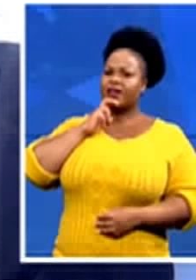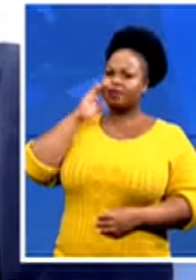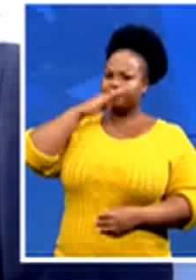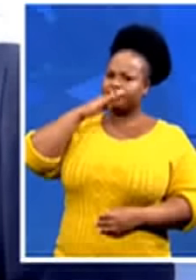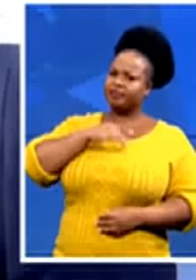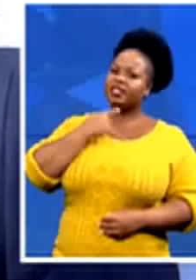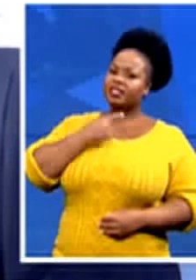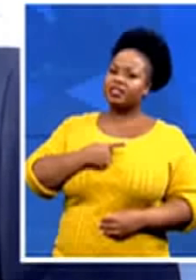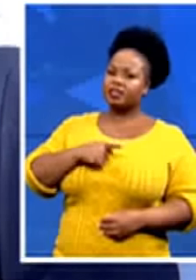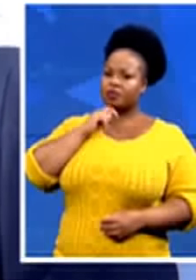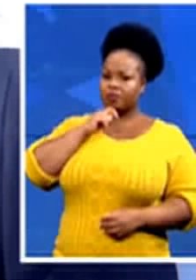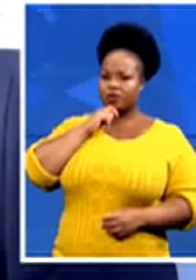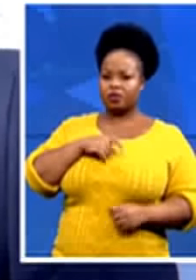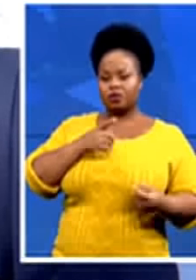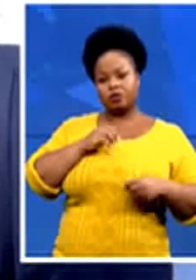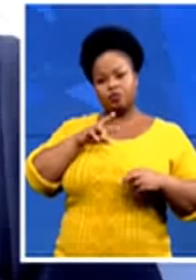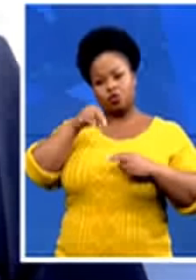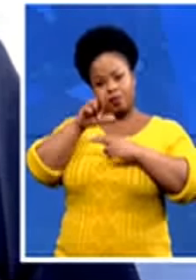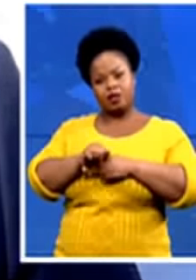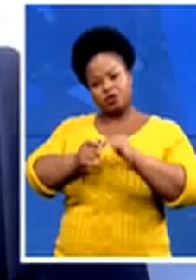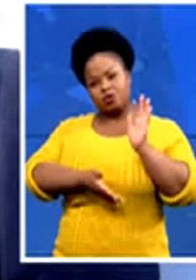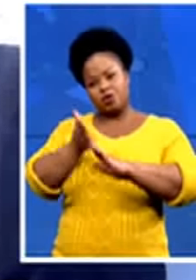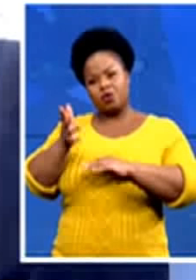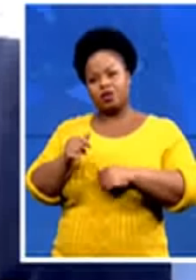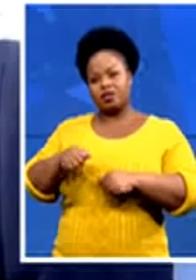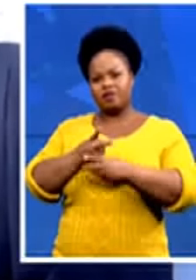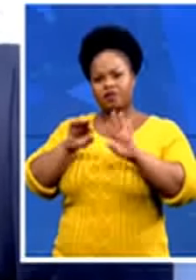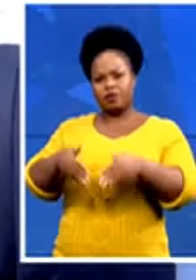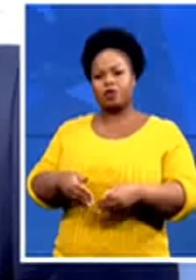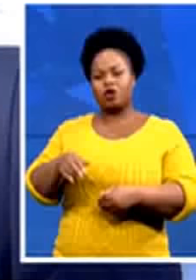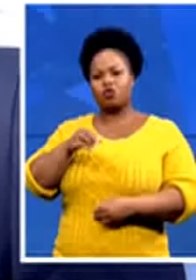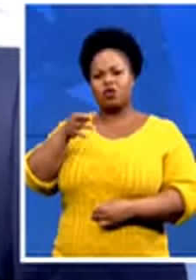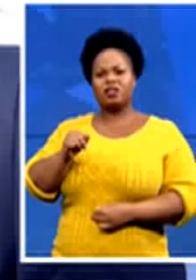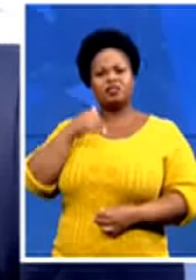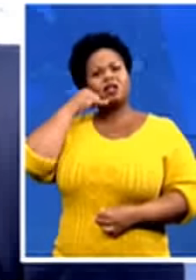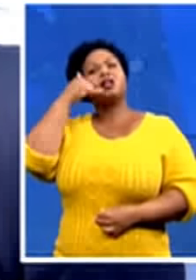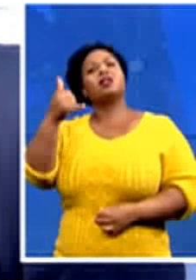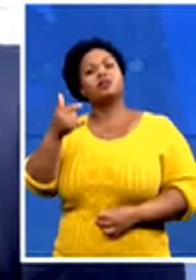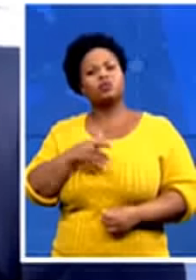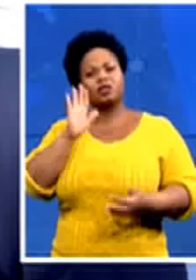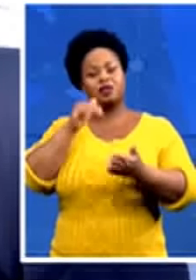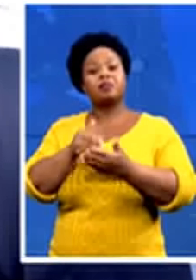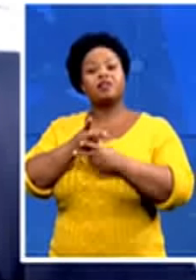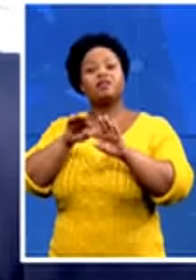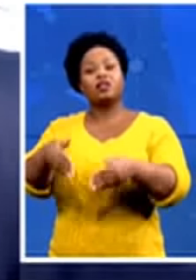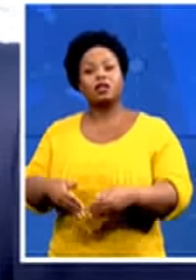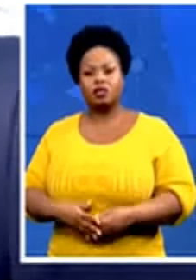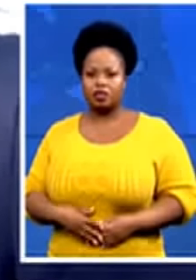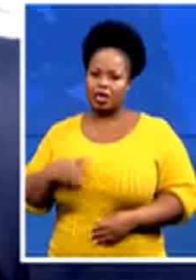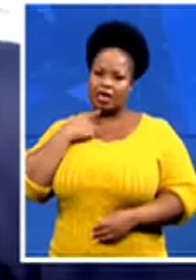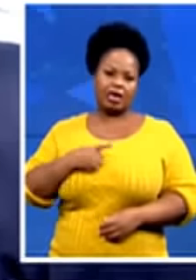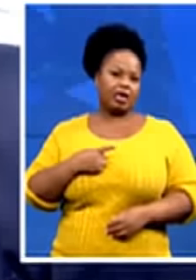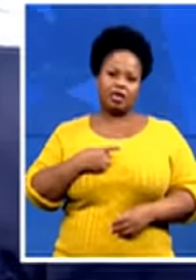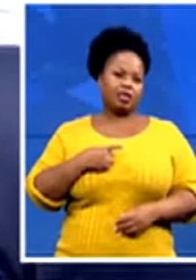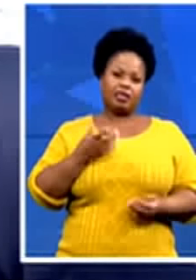siyimtuba ngo-8 emngcwabeni kwaRoni simshayela uRoni hey nakho kuthiwa sisemngcwabeni athi uRoni ayibonani nonze njalo ngaphoqela ukuba ngimtshele